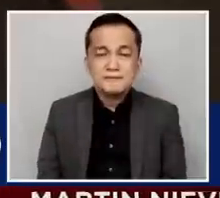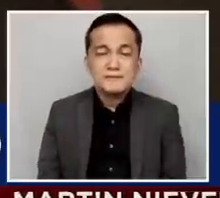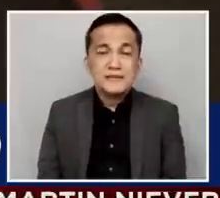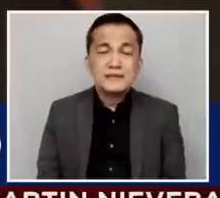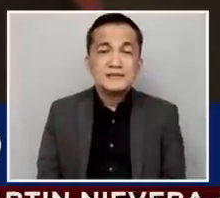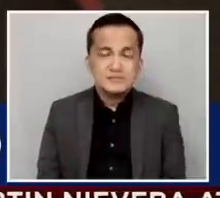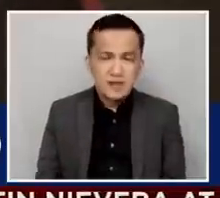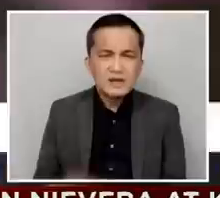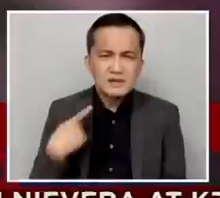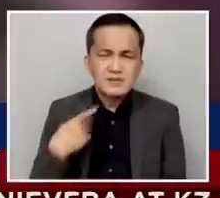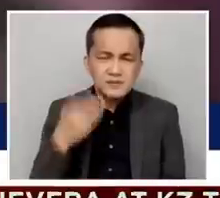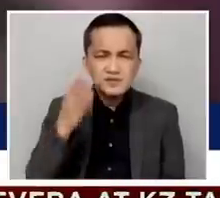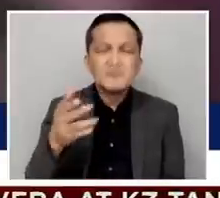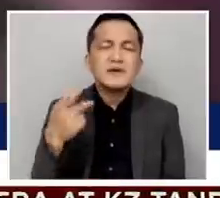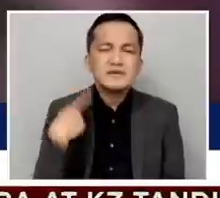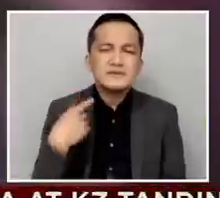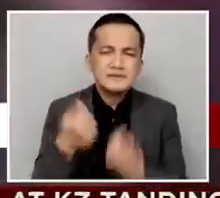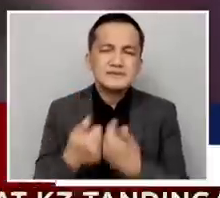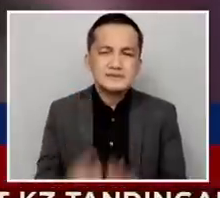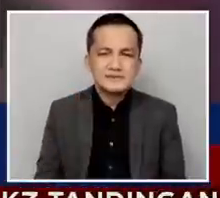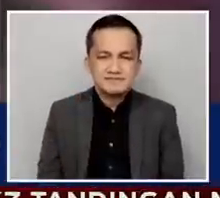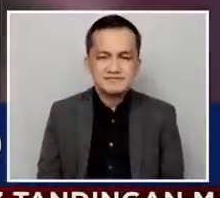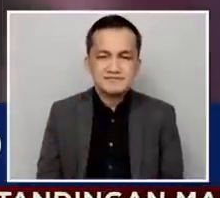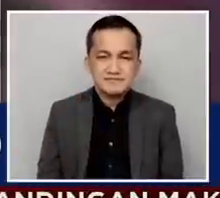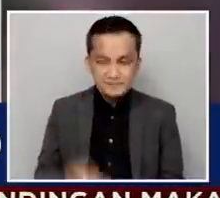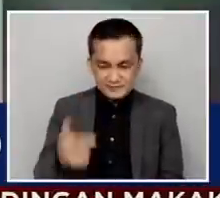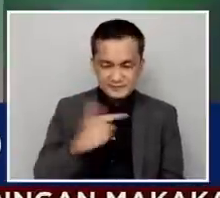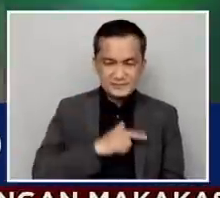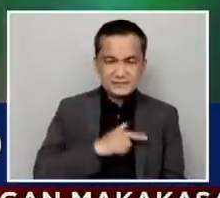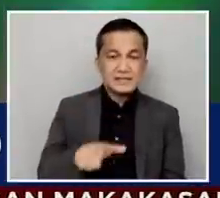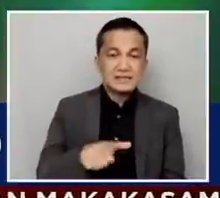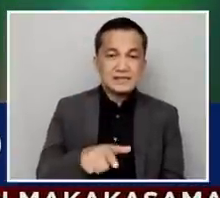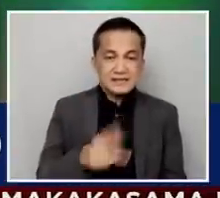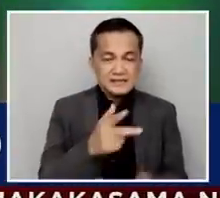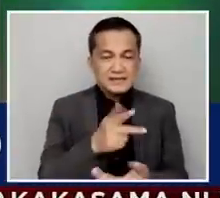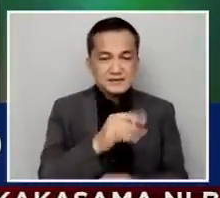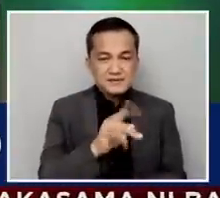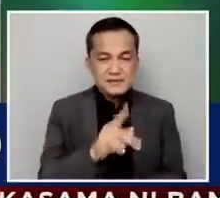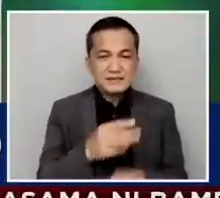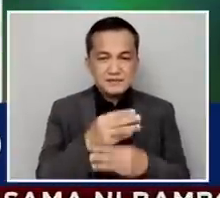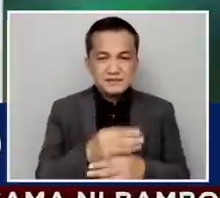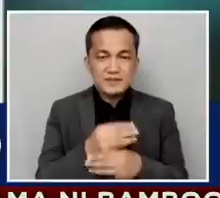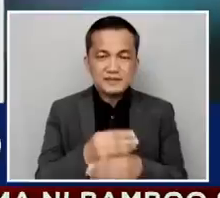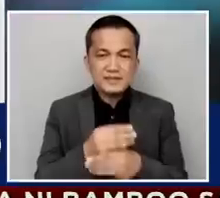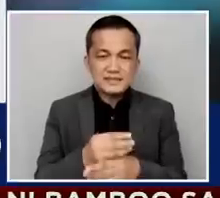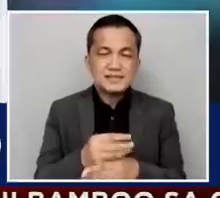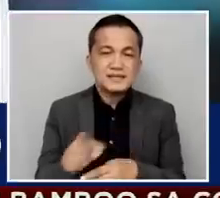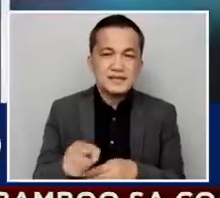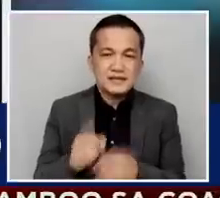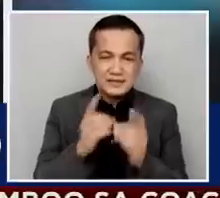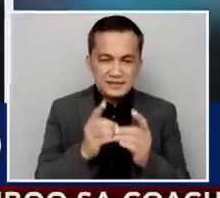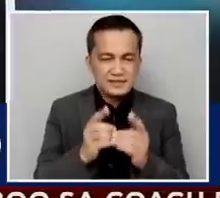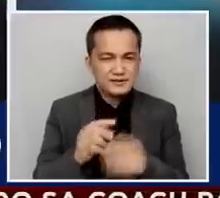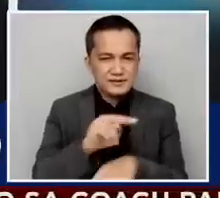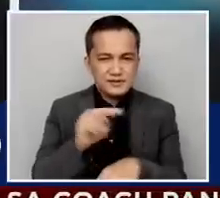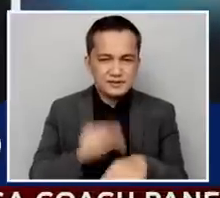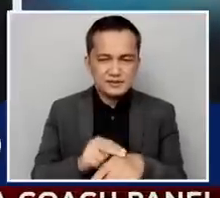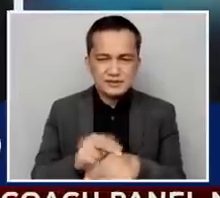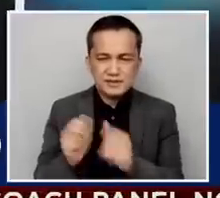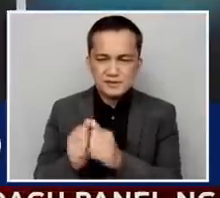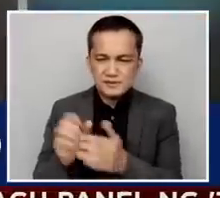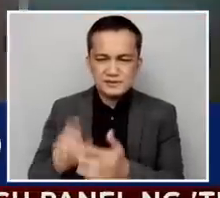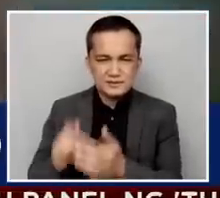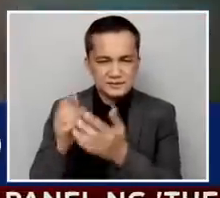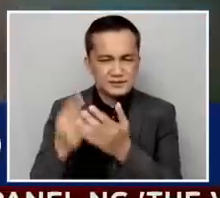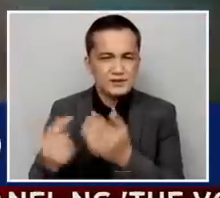Darating din yung dawa nila. Sa parke na ito sa Masbate City, Date with Nature kasama ang Special Someone ang gimmick. Kaya